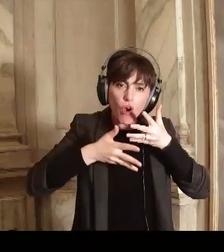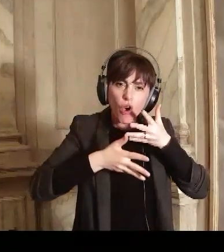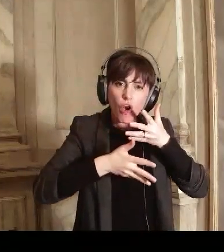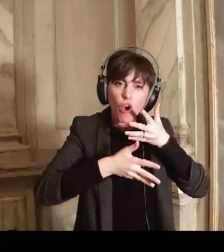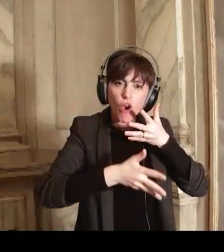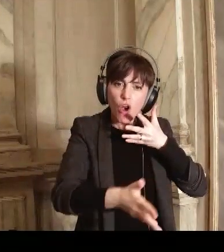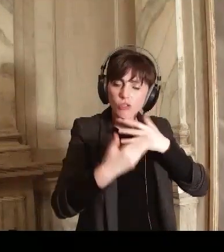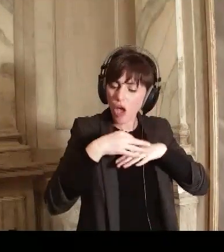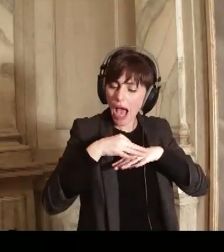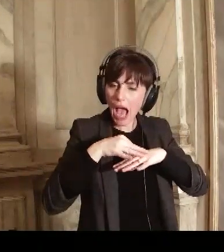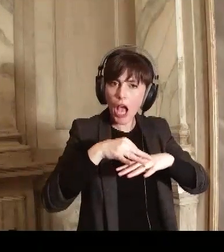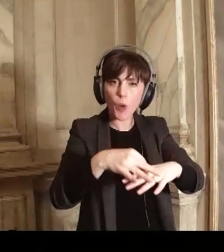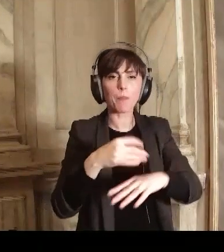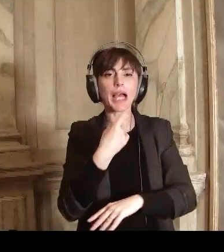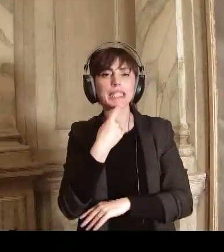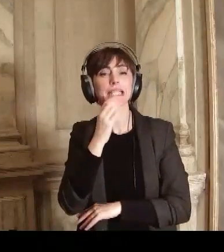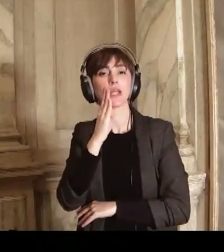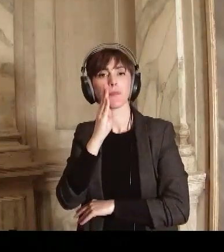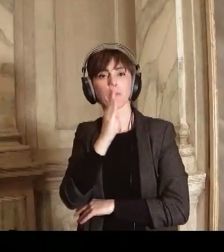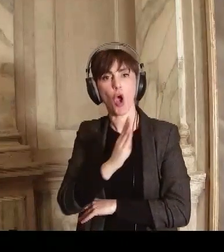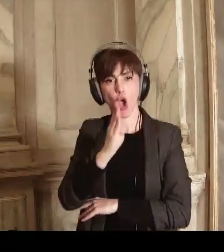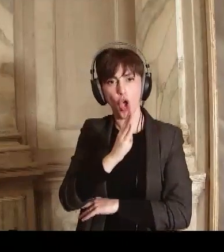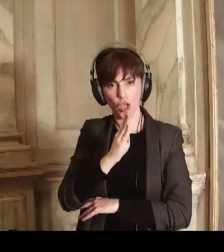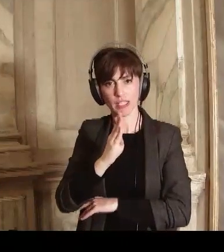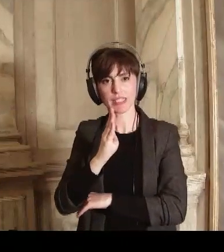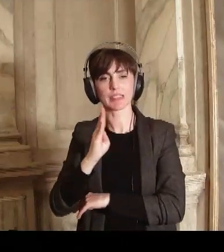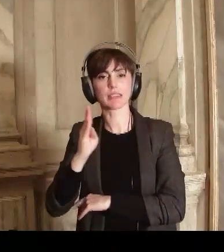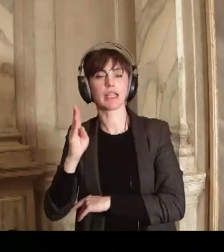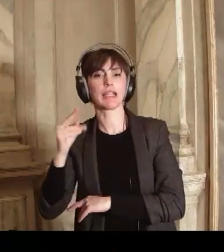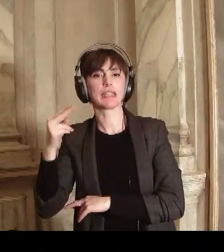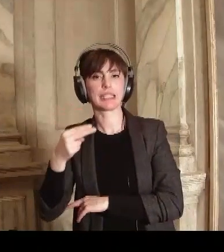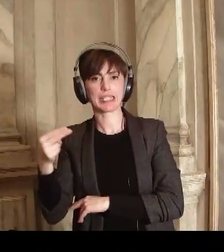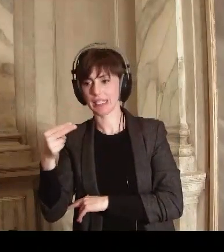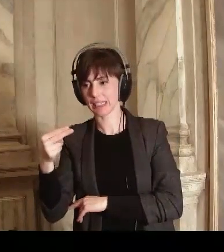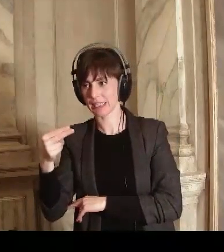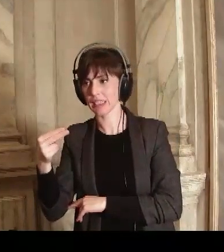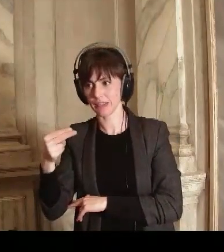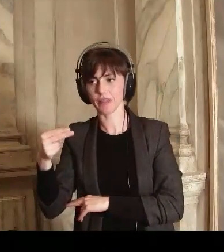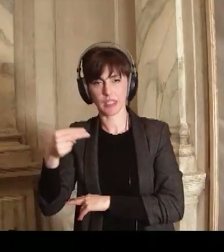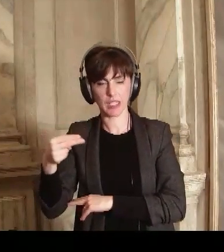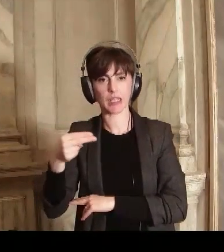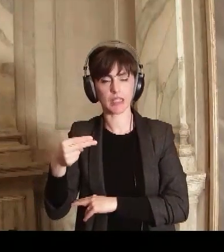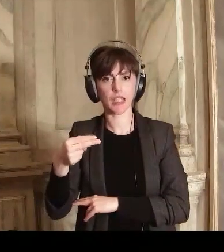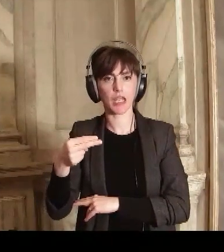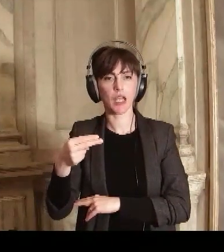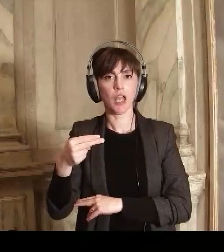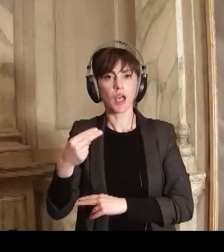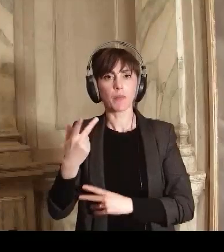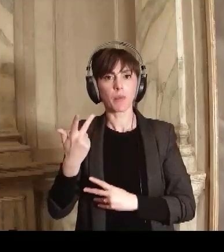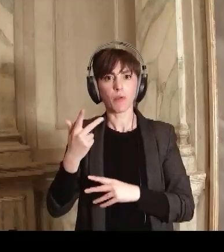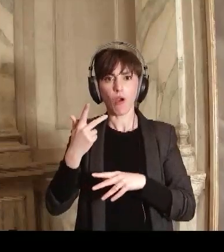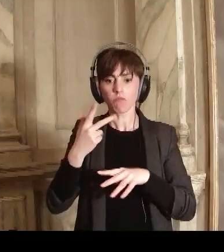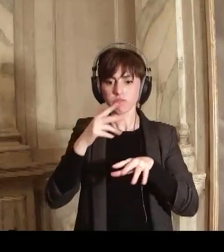Nikitin. Gli ippogrifi metamorfici di Romeo Castellucci volano sulla Via Lattea negromantica di Bashar